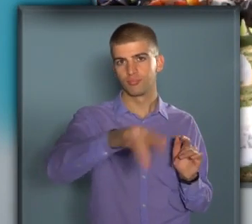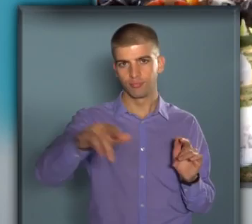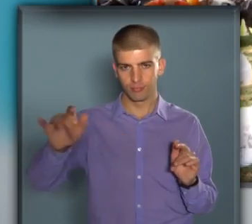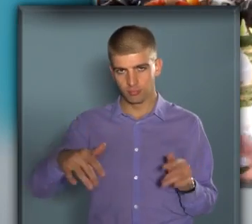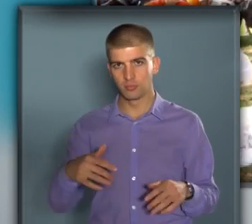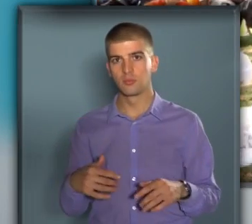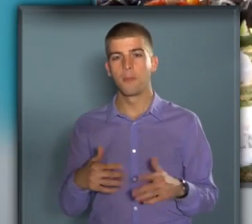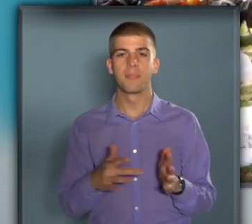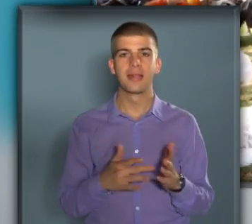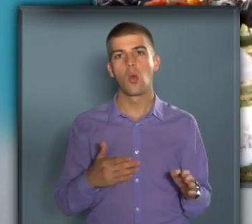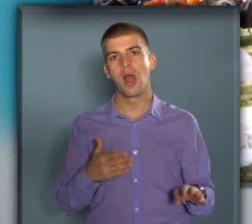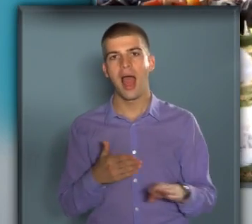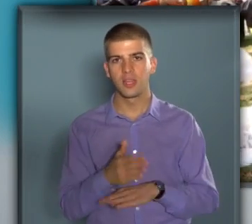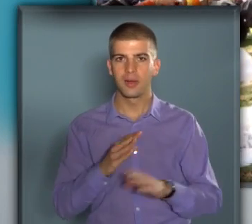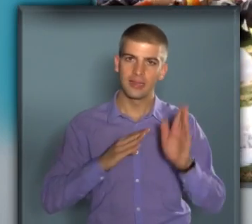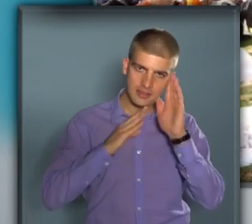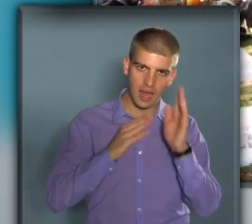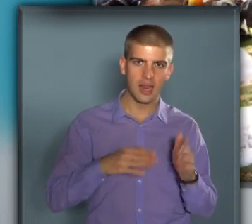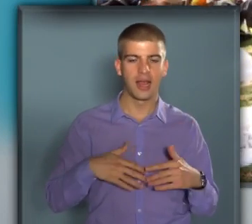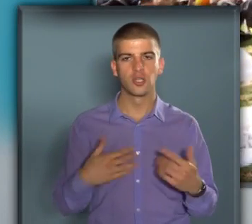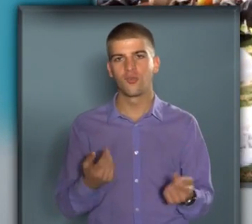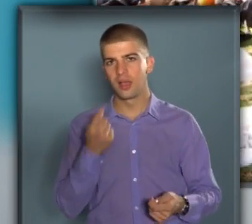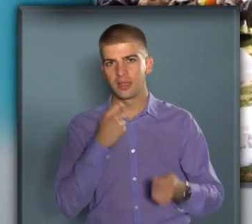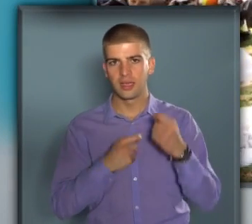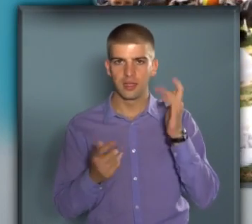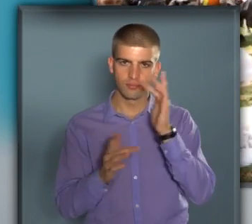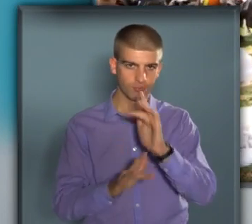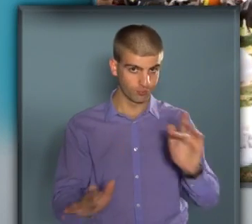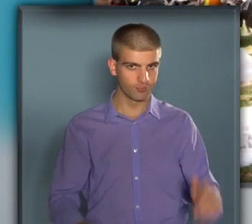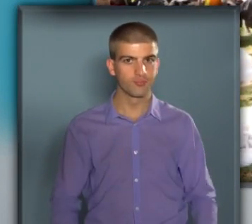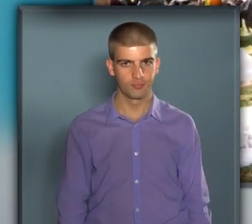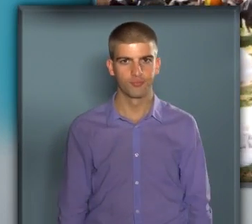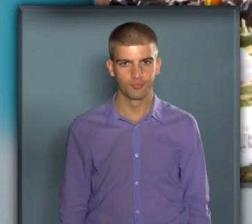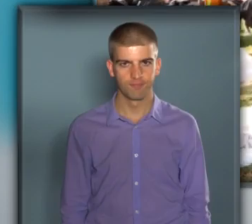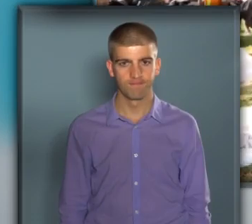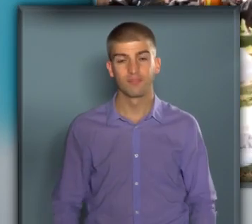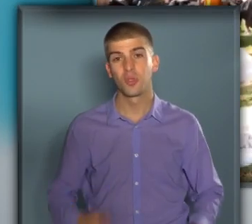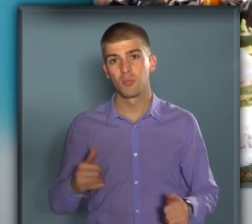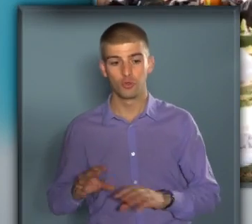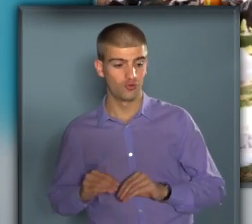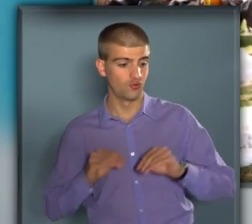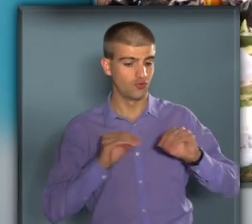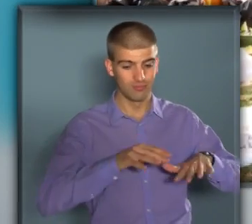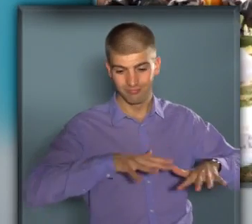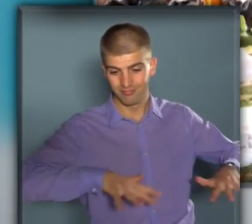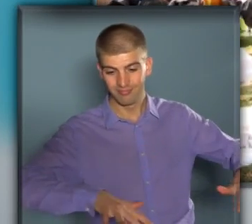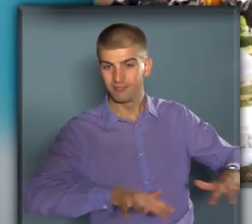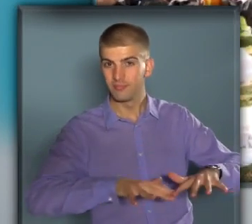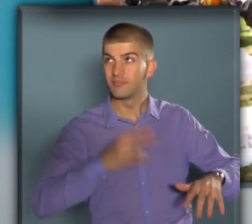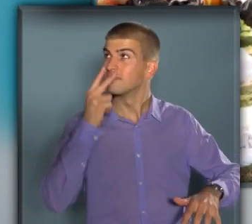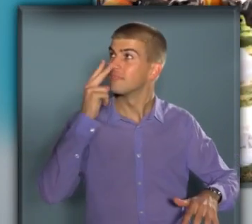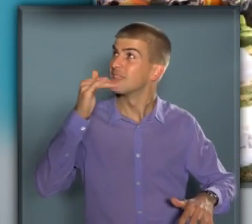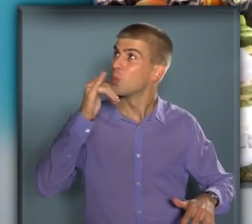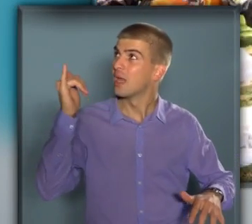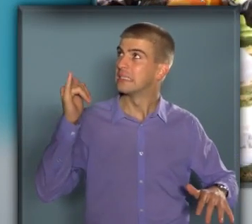jelleggel, mint akár átmeneti szállásokkal, meg ételosztásokkal. Na most az, hogy kitelepültünk, az hét elején az